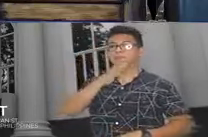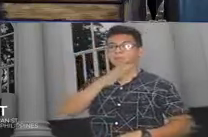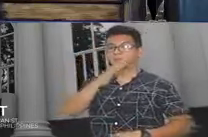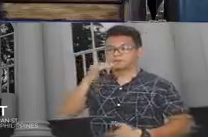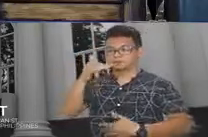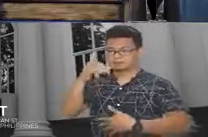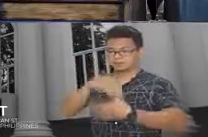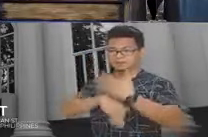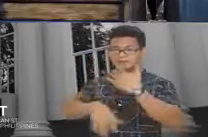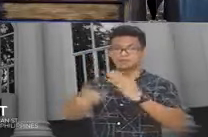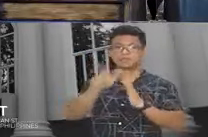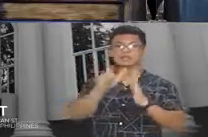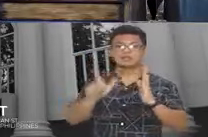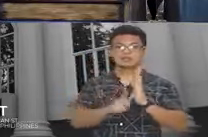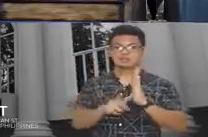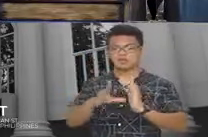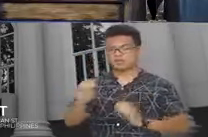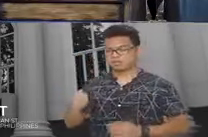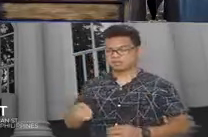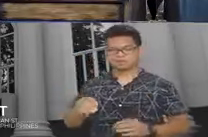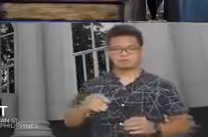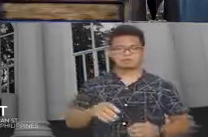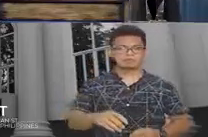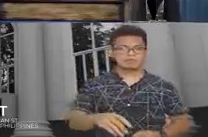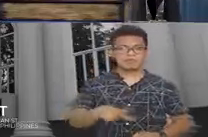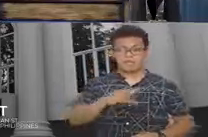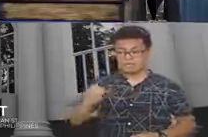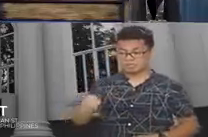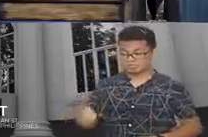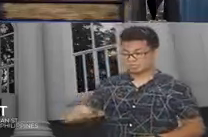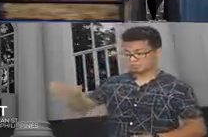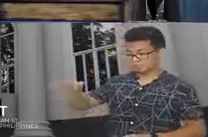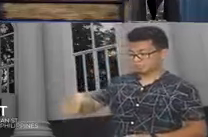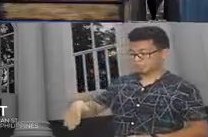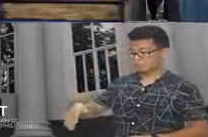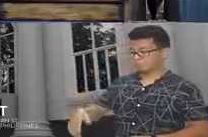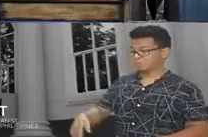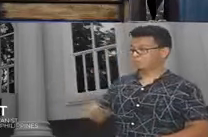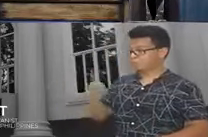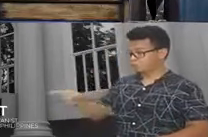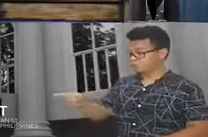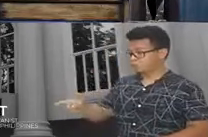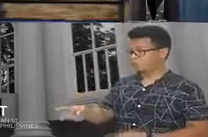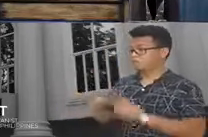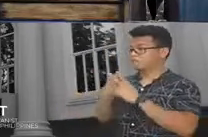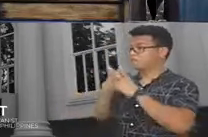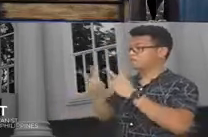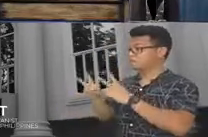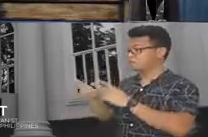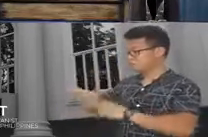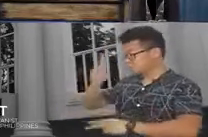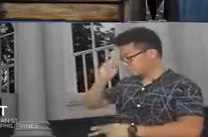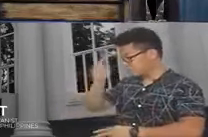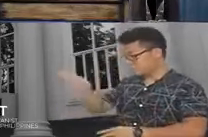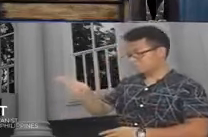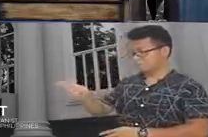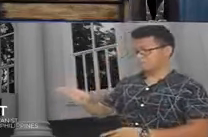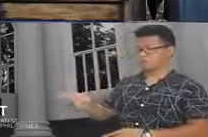Ingon sa iyang mother-in-law, Dong, ikaw ragyo, ikinagwapo nga akong